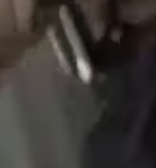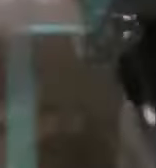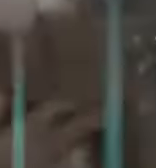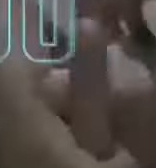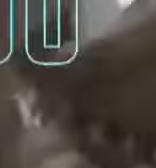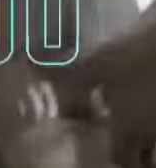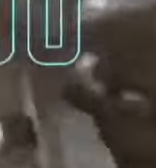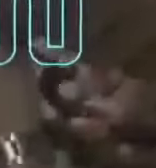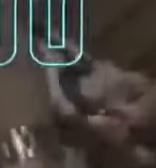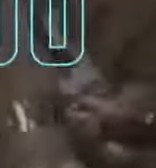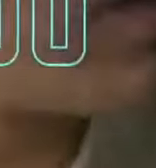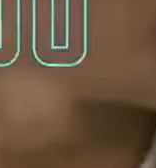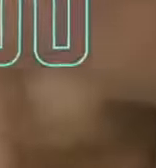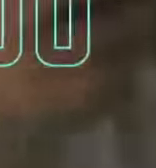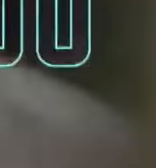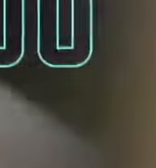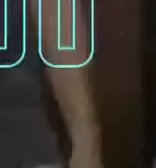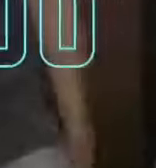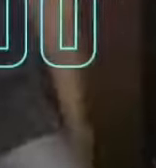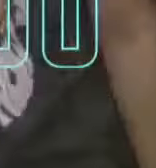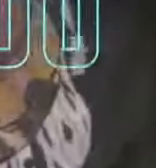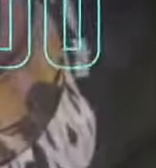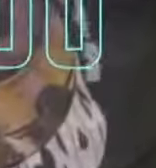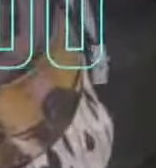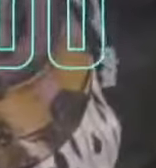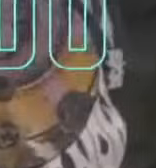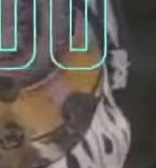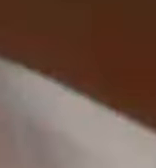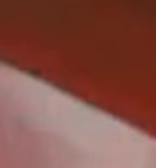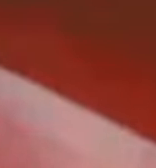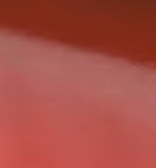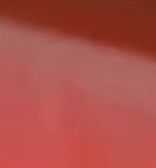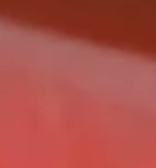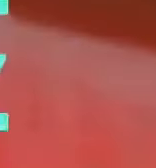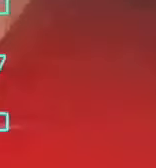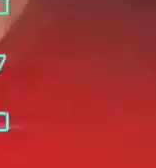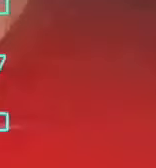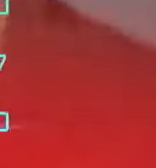yun? Tama na yan.